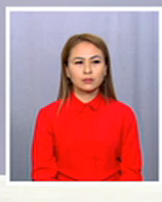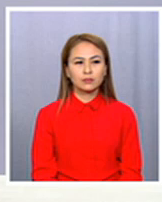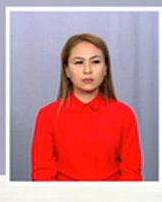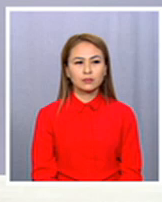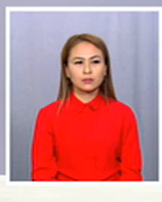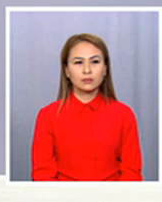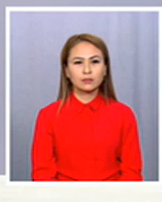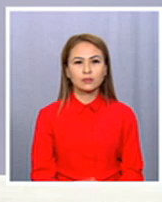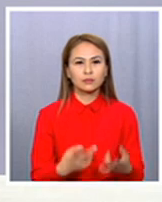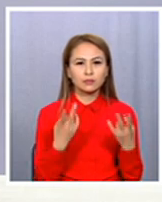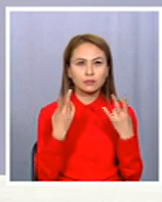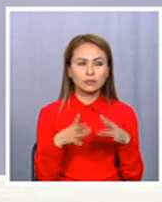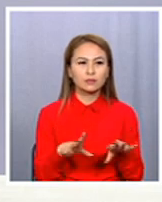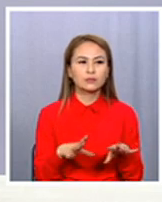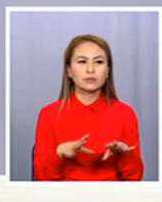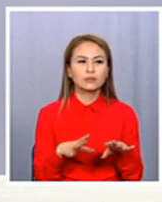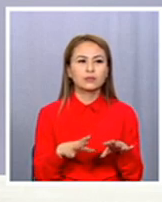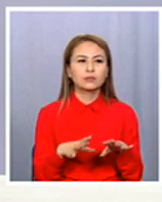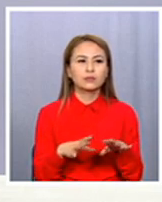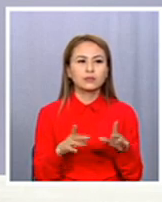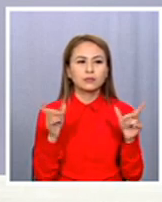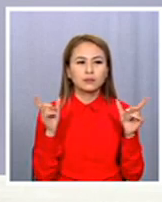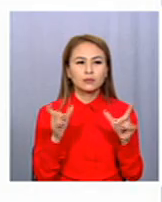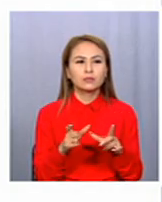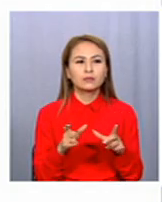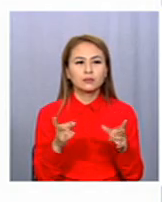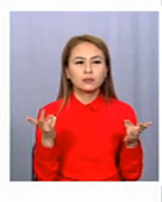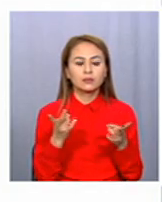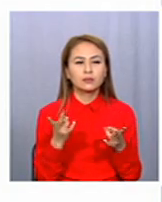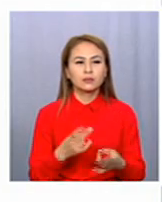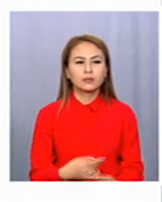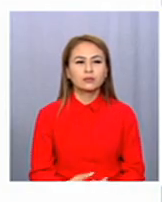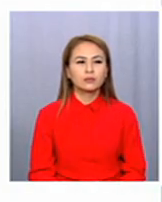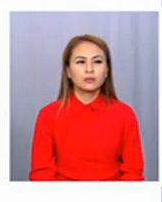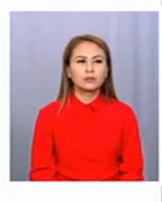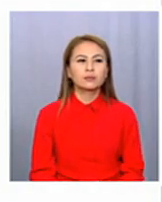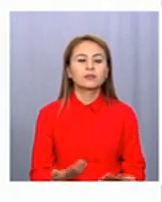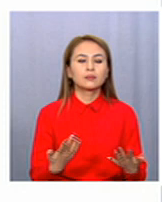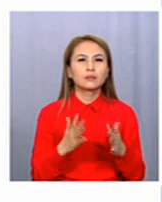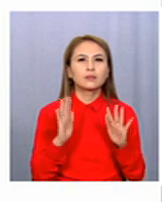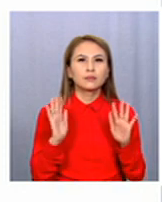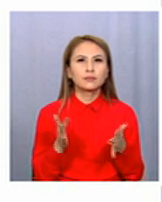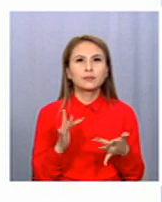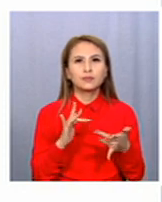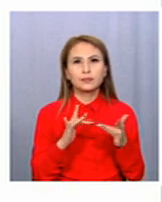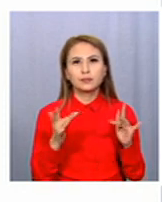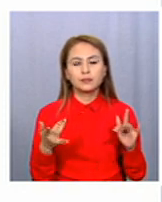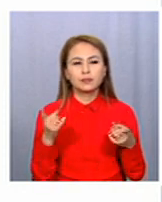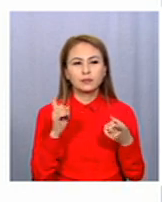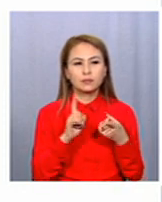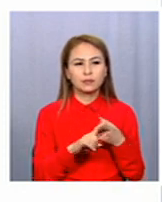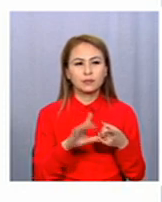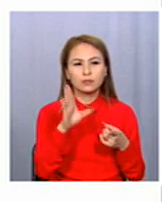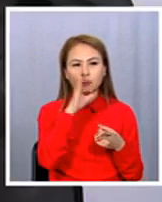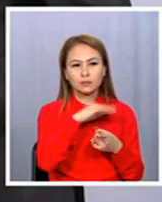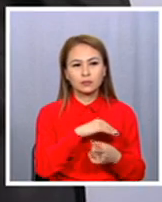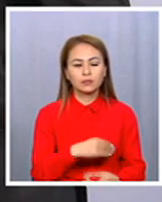қажет емес, яғни шектеу қою қажет. Қандай жағдайда интернетке тәуелділік туындауы